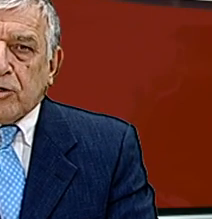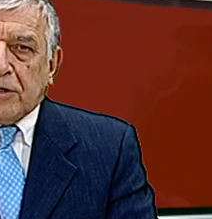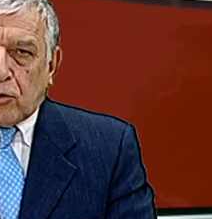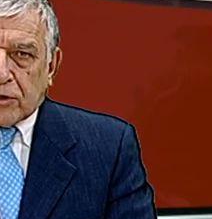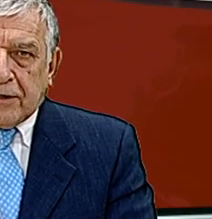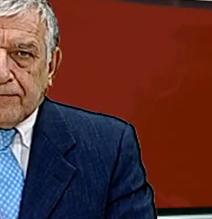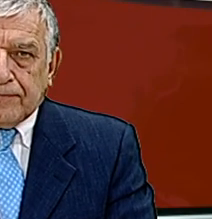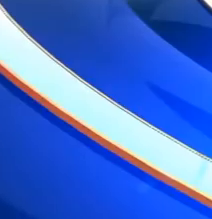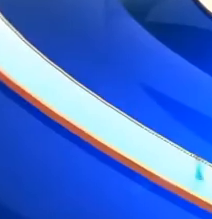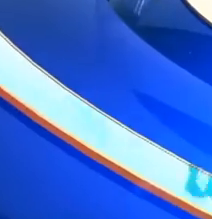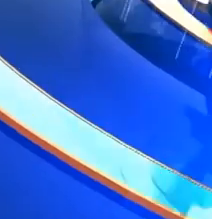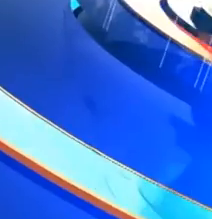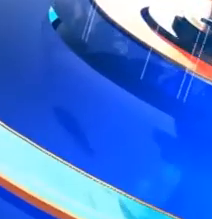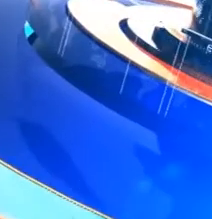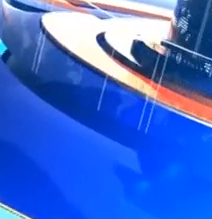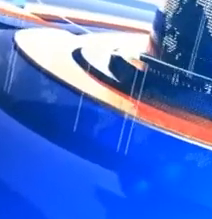nostra pagina social